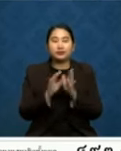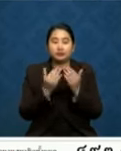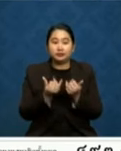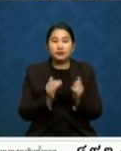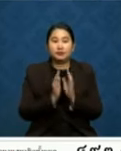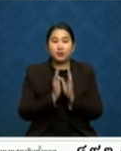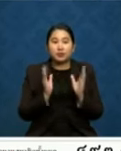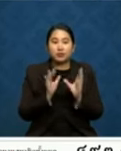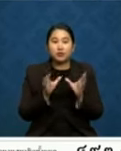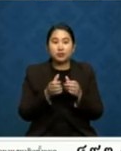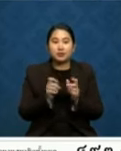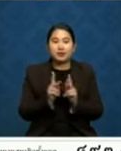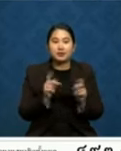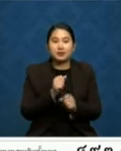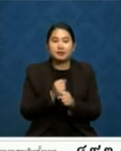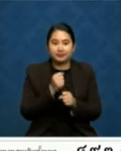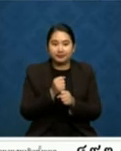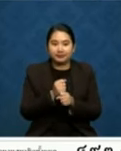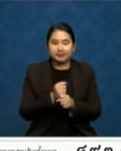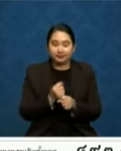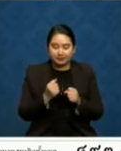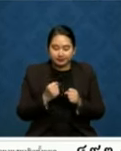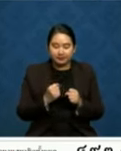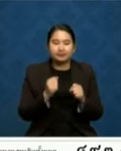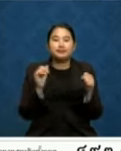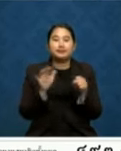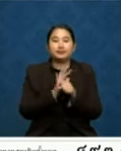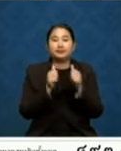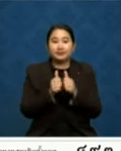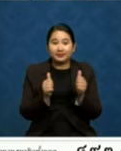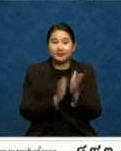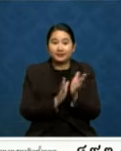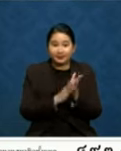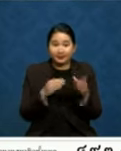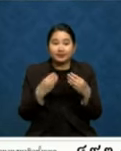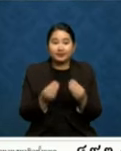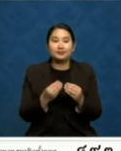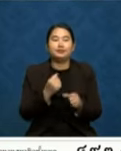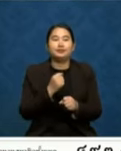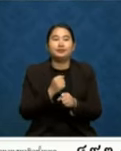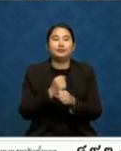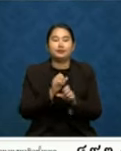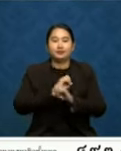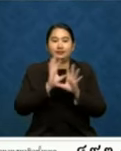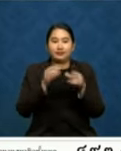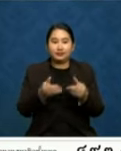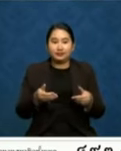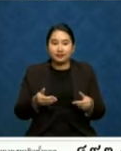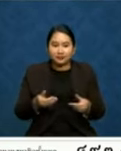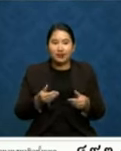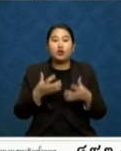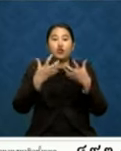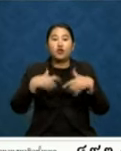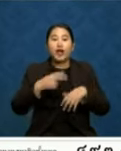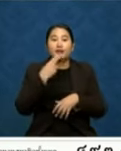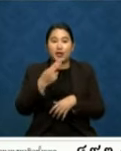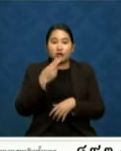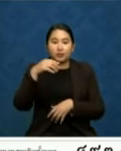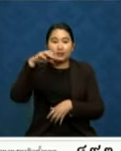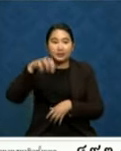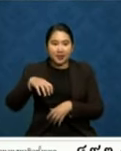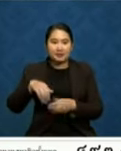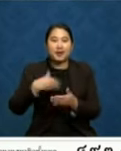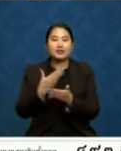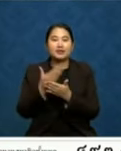คุณนะครับกรรมาธิการที่ดำเนินการเรื่องนี้อย่างเต็มที่อย่างน้อยก็ชื่นชมนะครับมีผลงานเป็นรูปธรรมที่ทำให้โรงงานยาสูบนะครับสามารถ